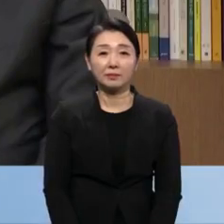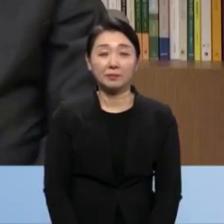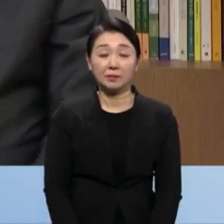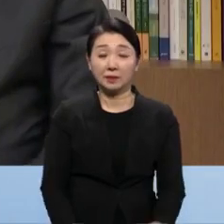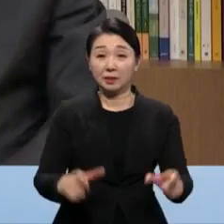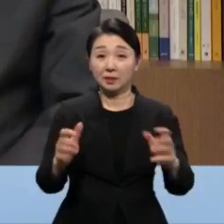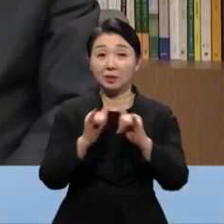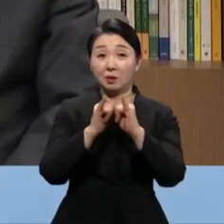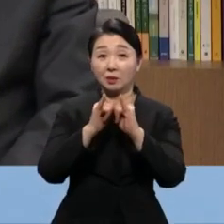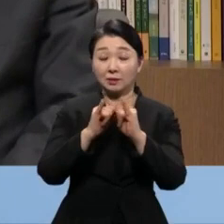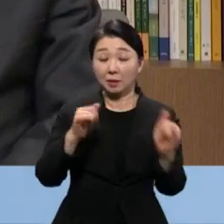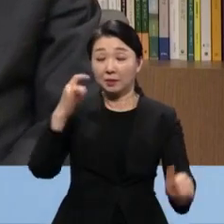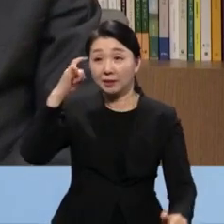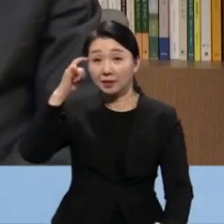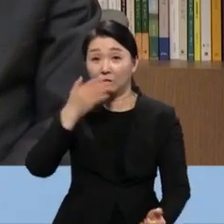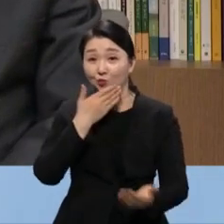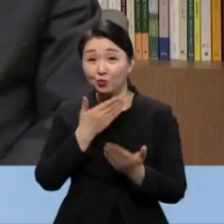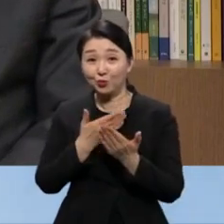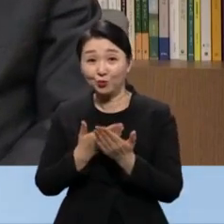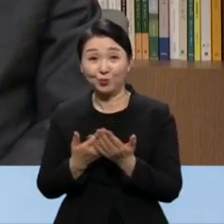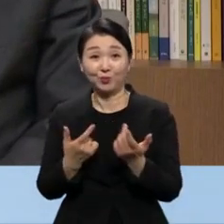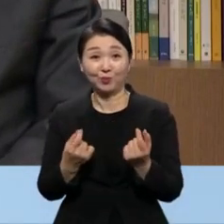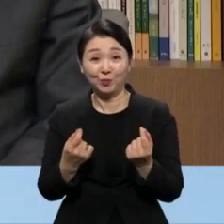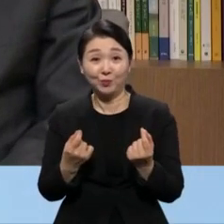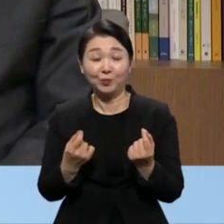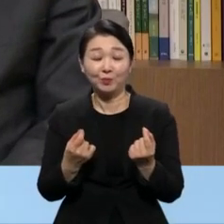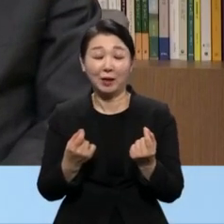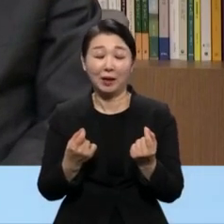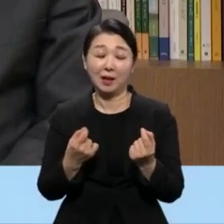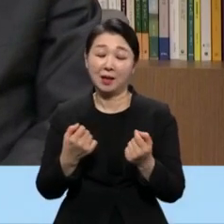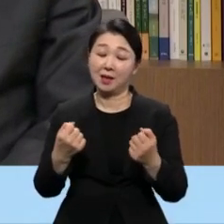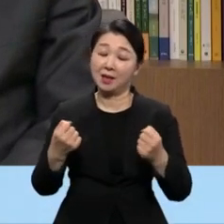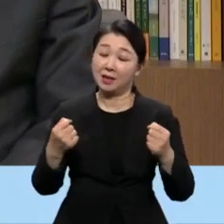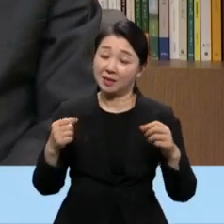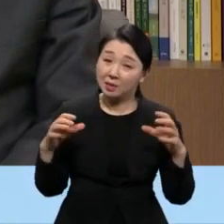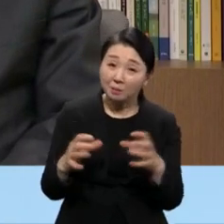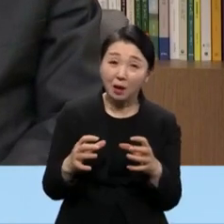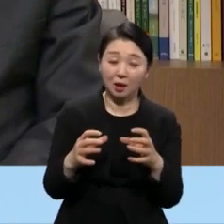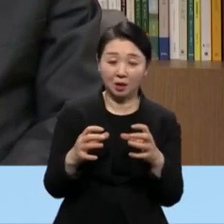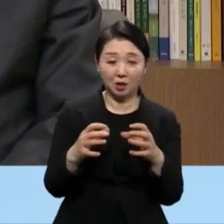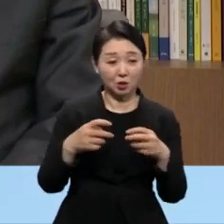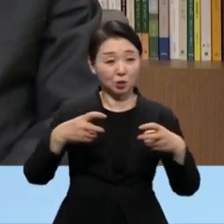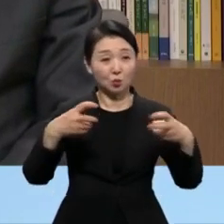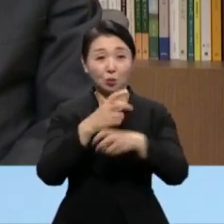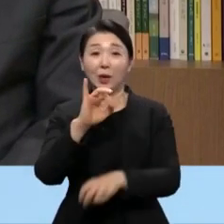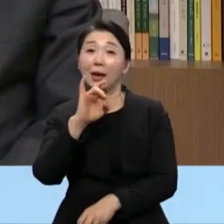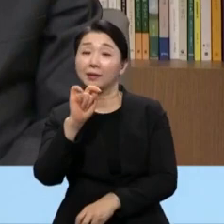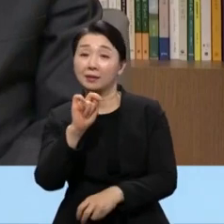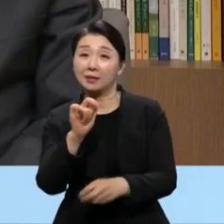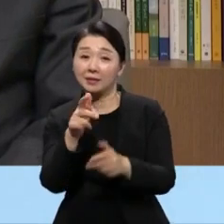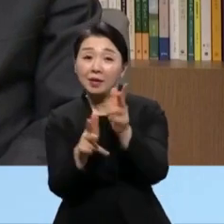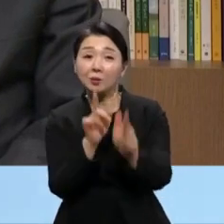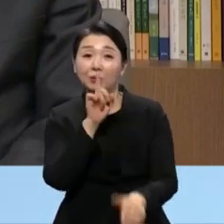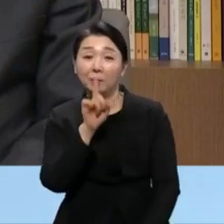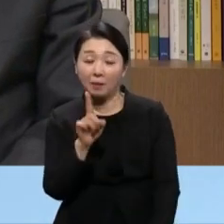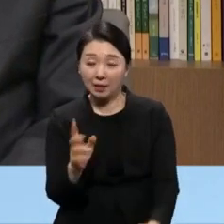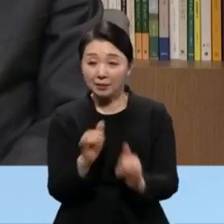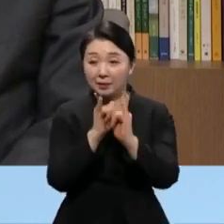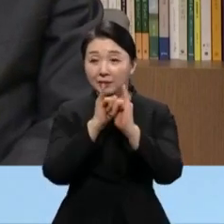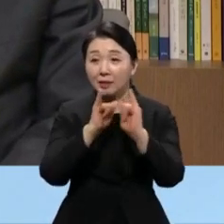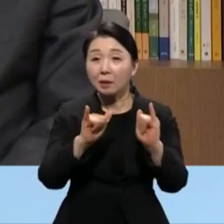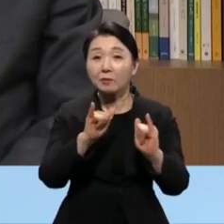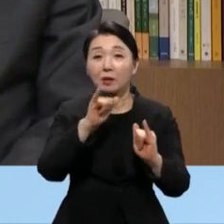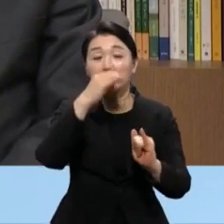지역 주민들의 생각이 중요할 텐데, 뭐 시너지, 교통, 첨단 산업 이런 거 말씀하셨는데, 좀 주민들에게는